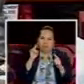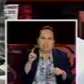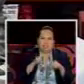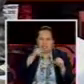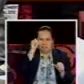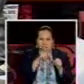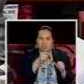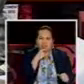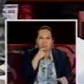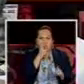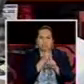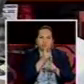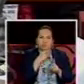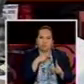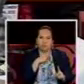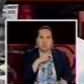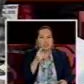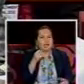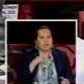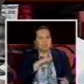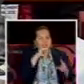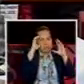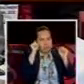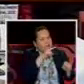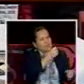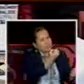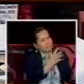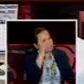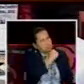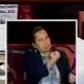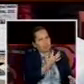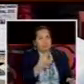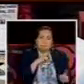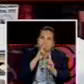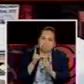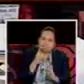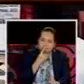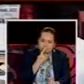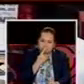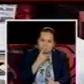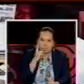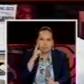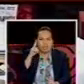At the peak, kasi siyem, nung dumating... Hindi, a calculation lang. Hindi, pinaka,